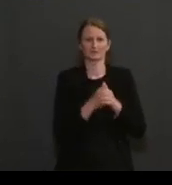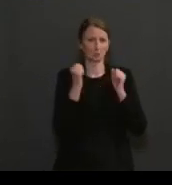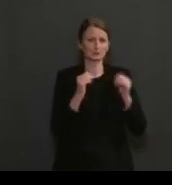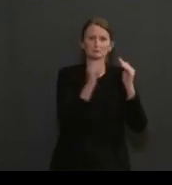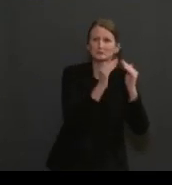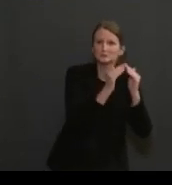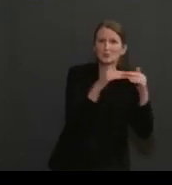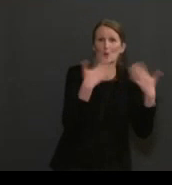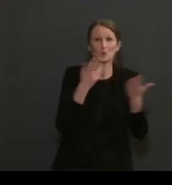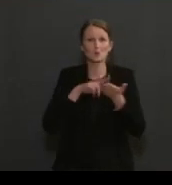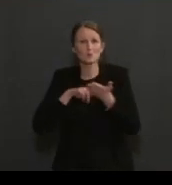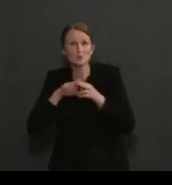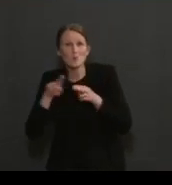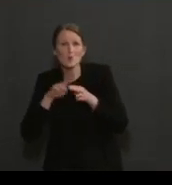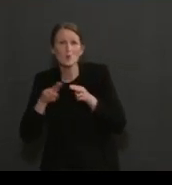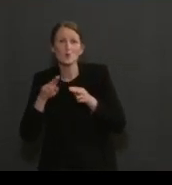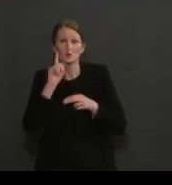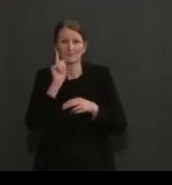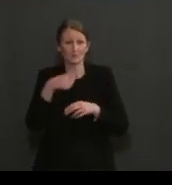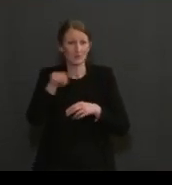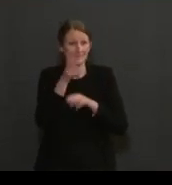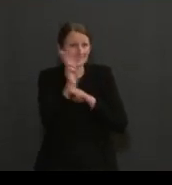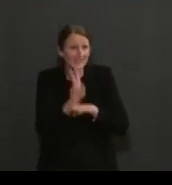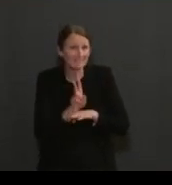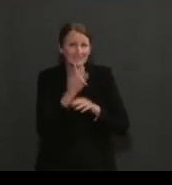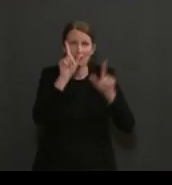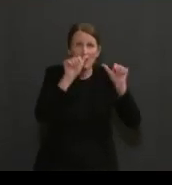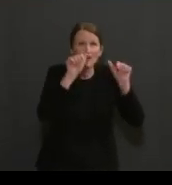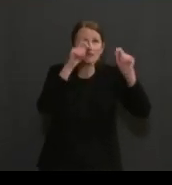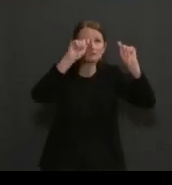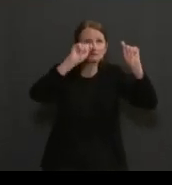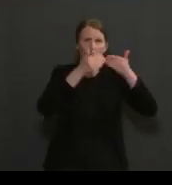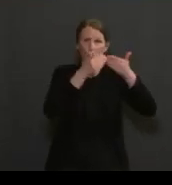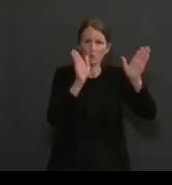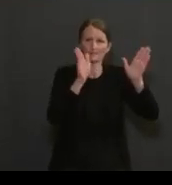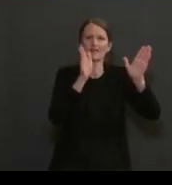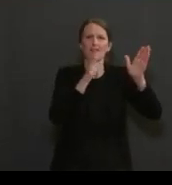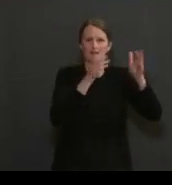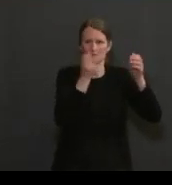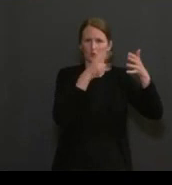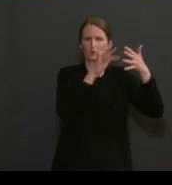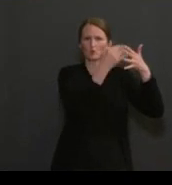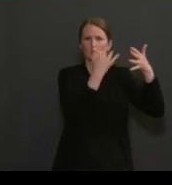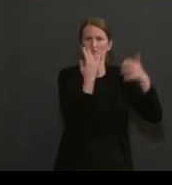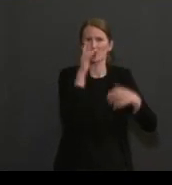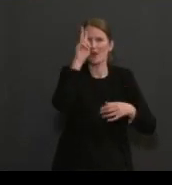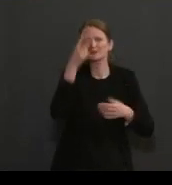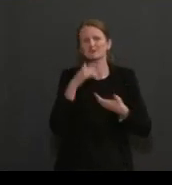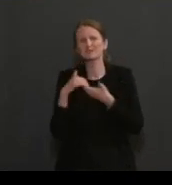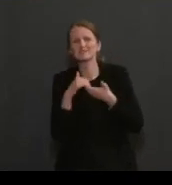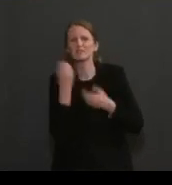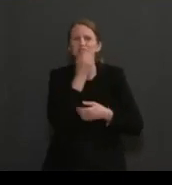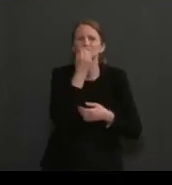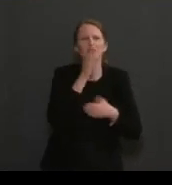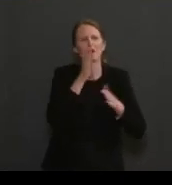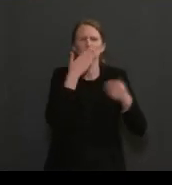grilles soient ouvertes, par exemple, et ne soient pas fermées, ce que l'on fait justement parfois en hiver. Si vous avez un système